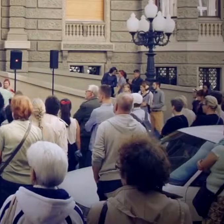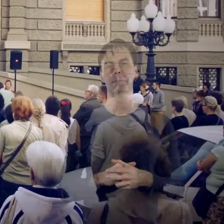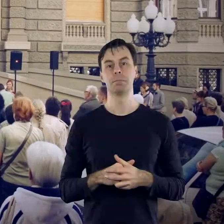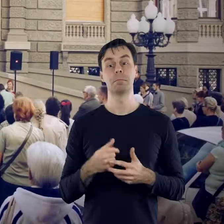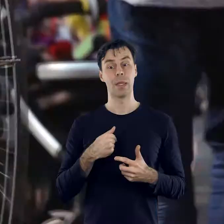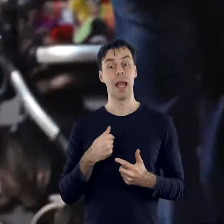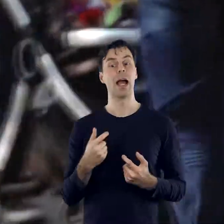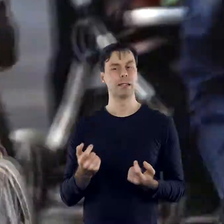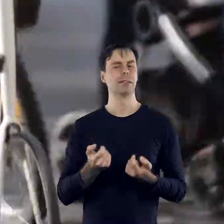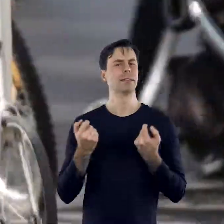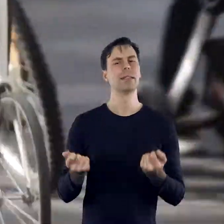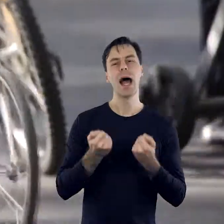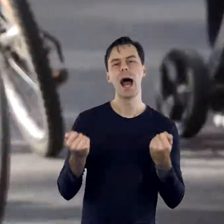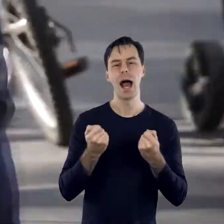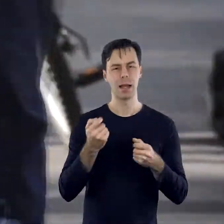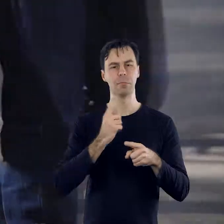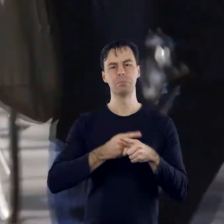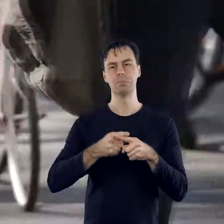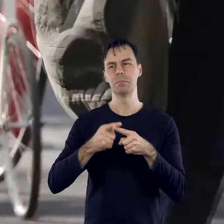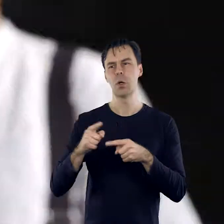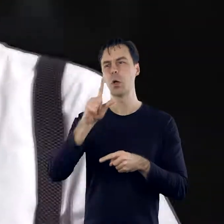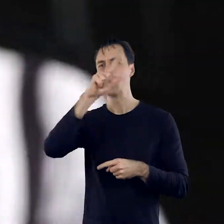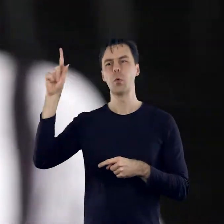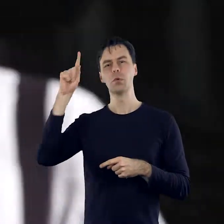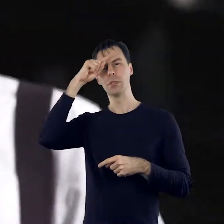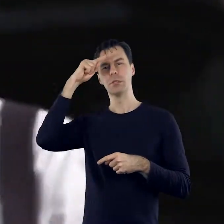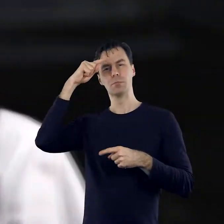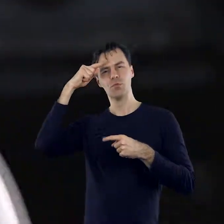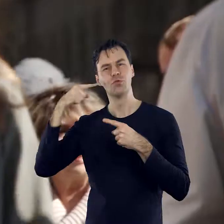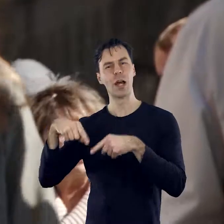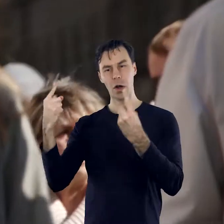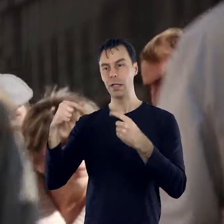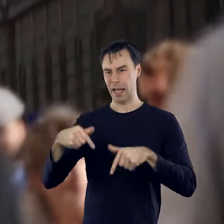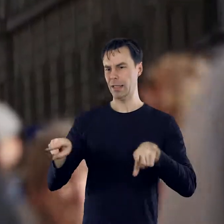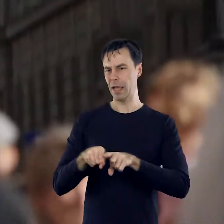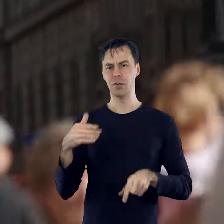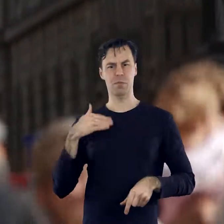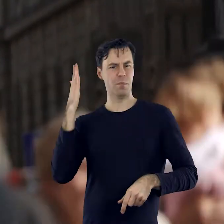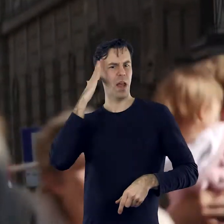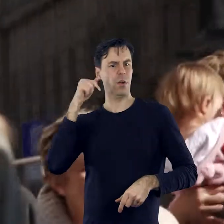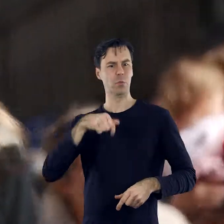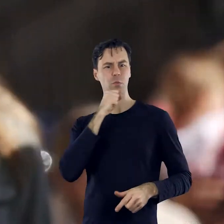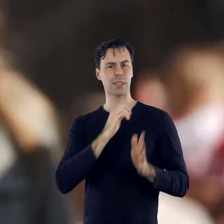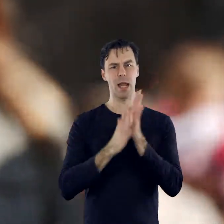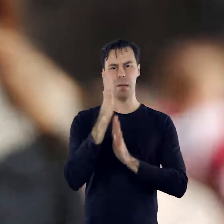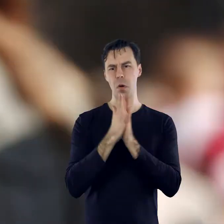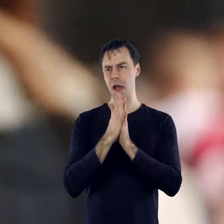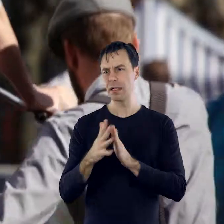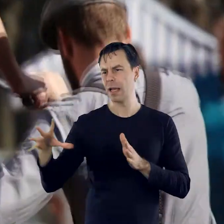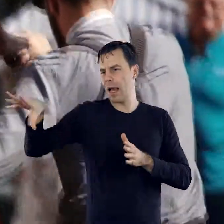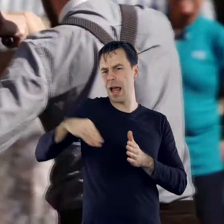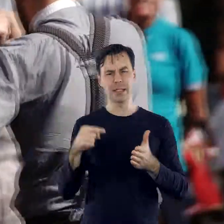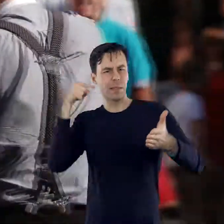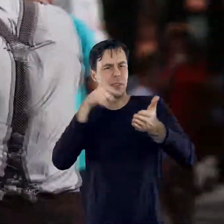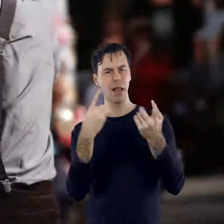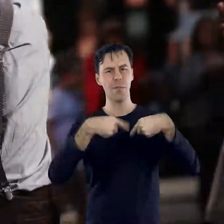Także staramy się krok po kroczku przekonywać mieszkańców, że jesteśmy stąd, jesteśmy po tej samej stronie, jakby mamy wspólny cel, chcemy, żeby nam się tutaj